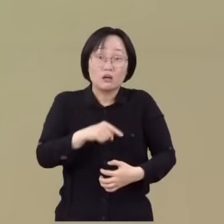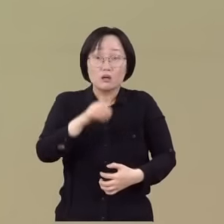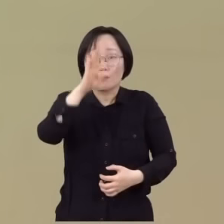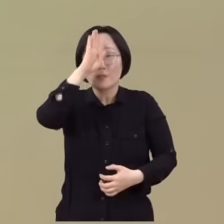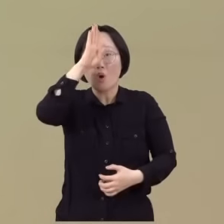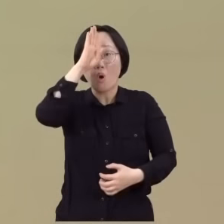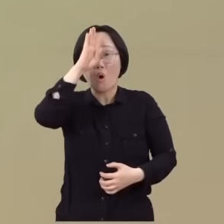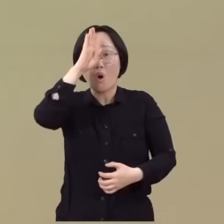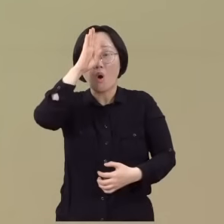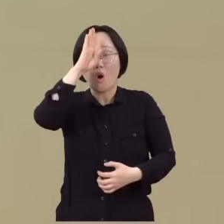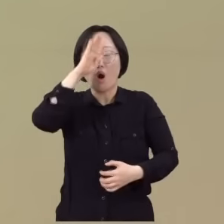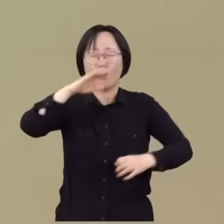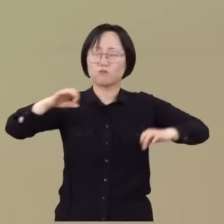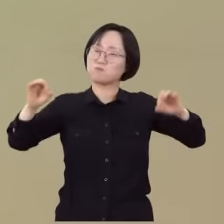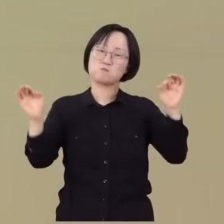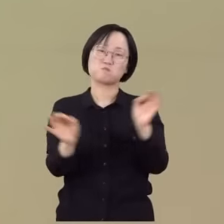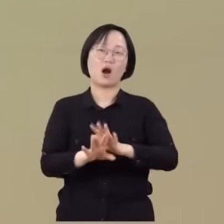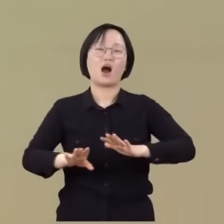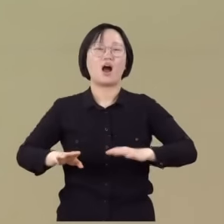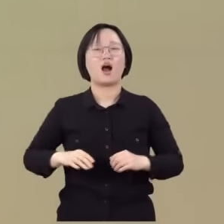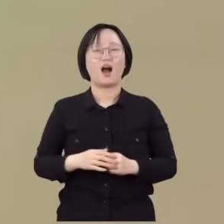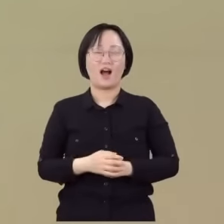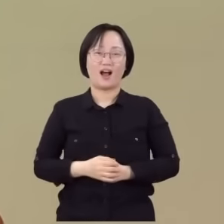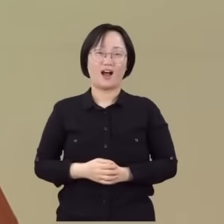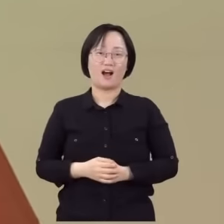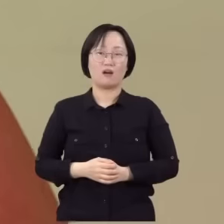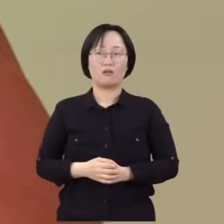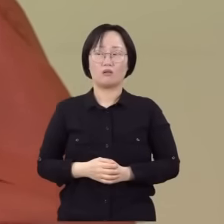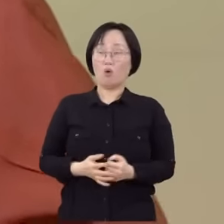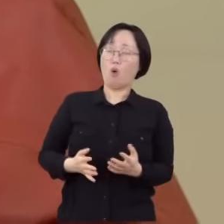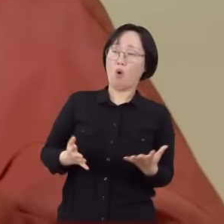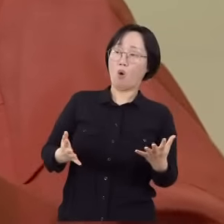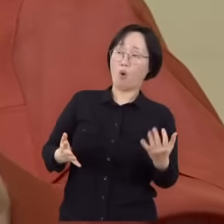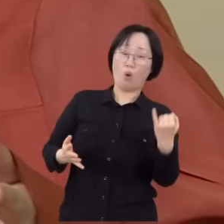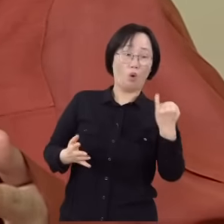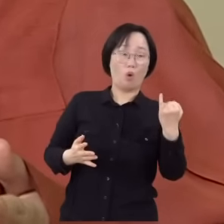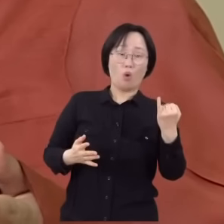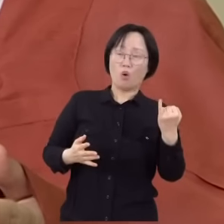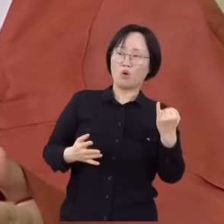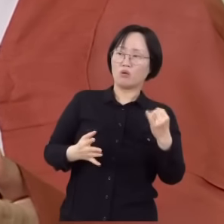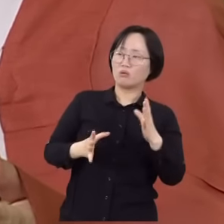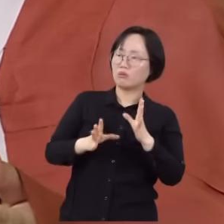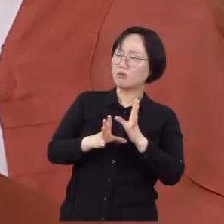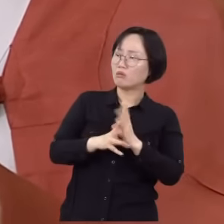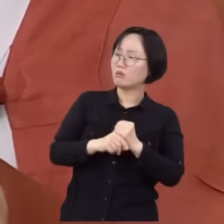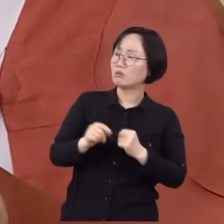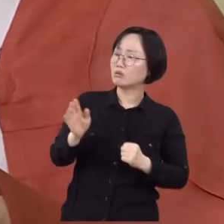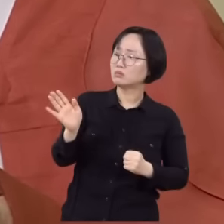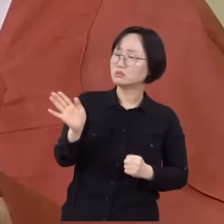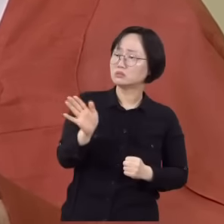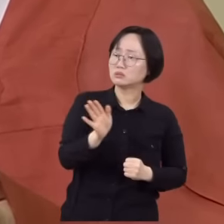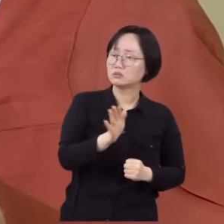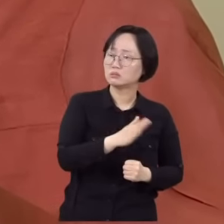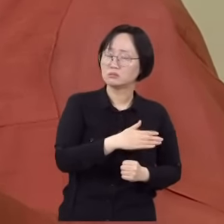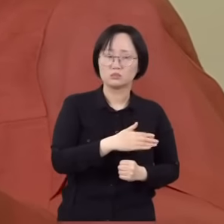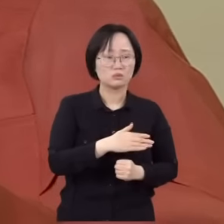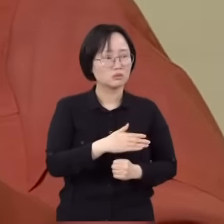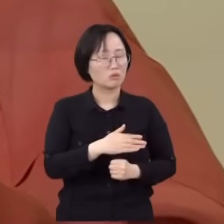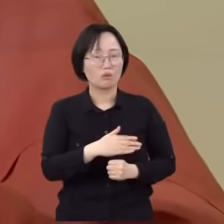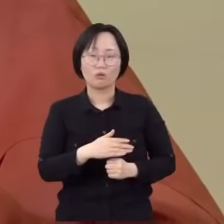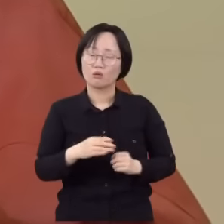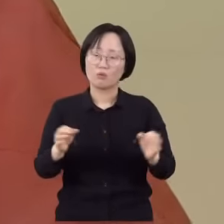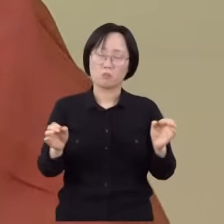언제부터 사라졌지 그러니까 어느 순간에 그냥 살다가 정신 차려 보 정신